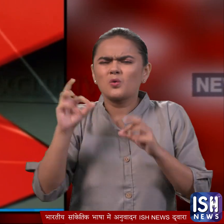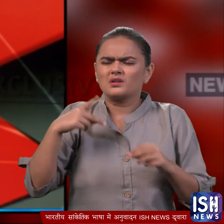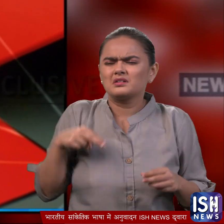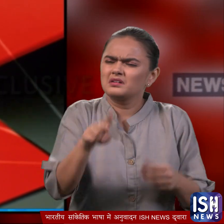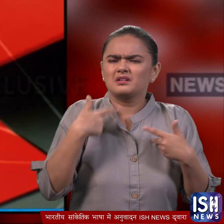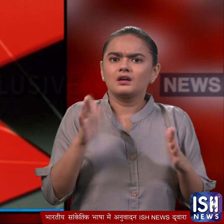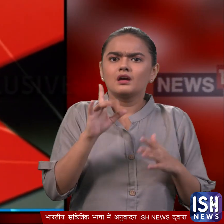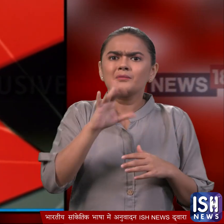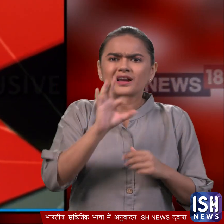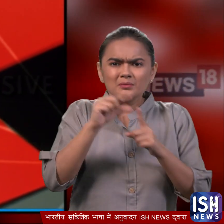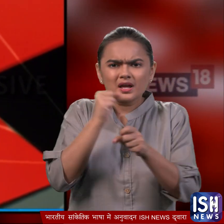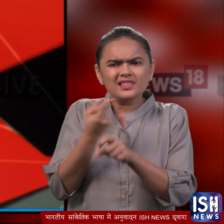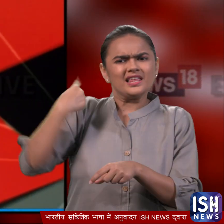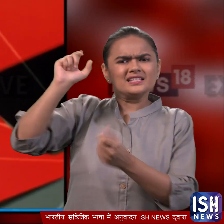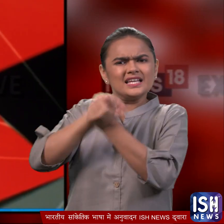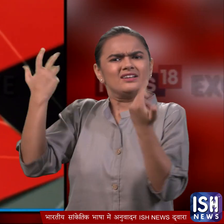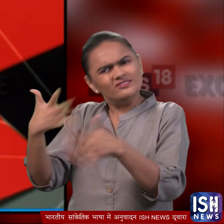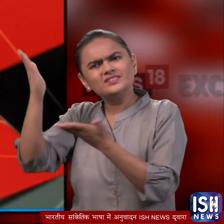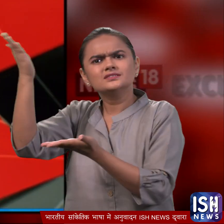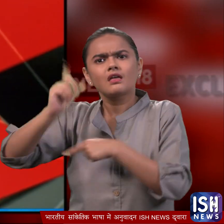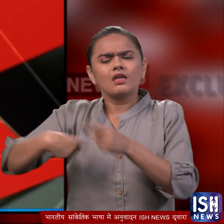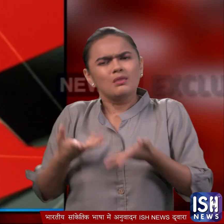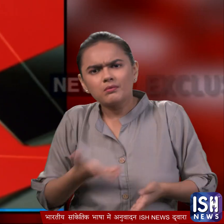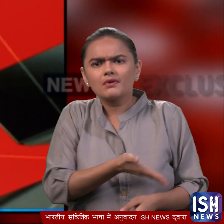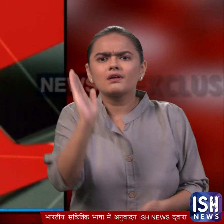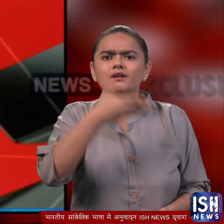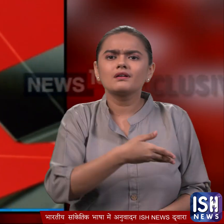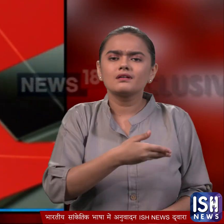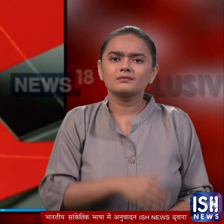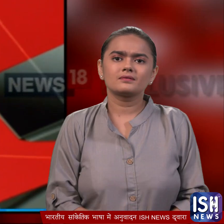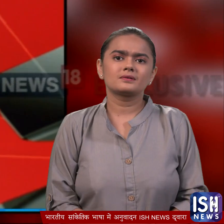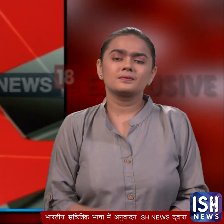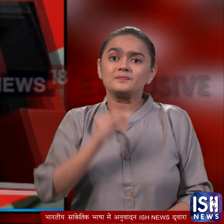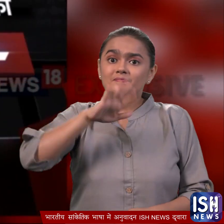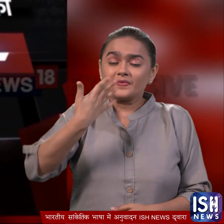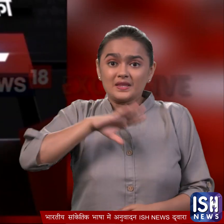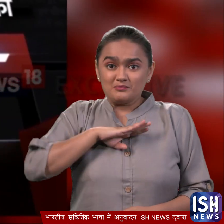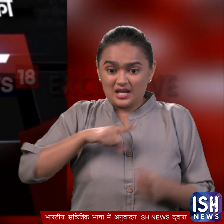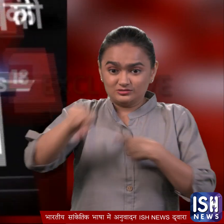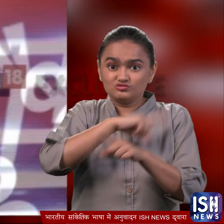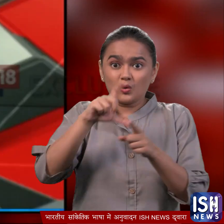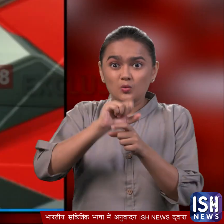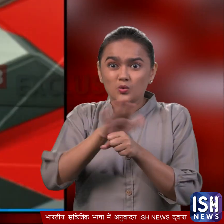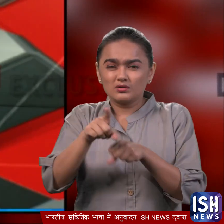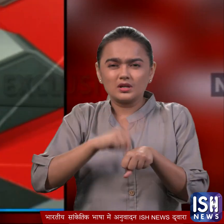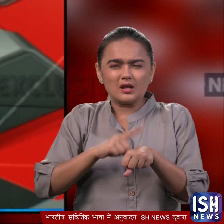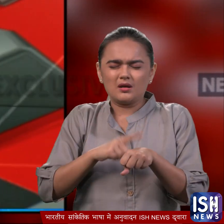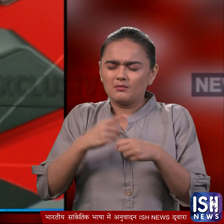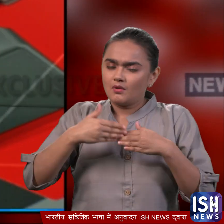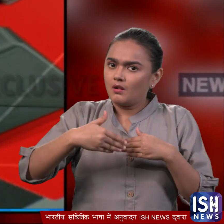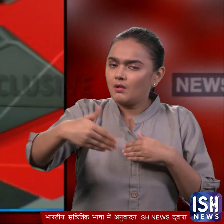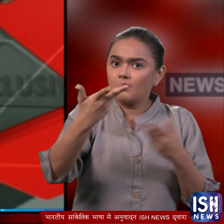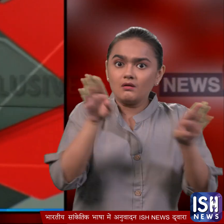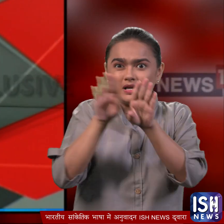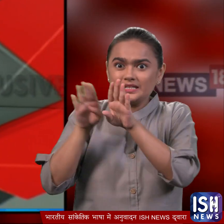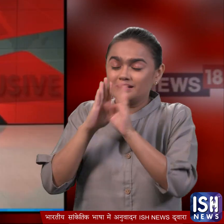को रिहा कर दिया गया तो अब पैदल मार्च की जरूरत नहीं है। हालांकि प्रियंका गांधी को एक दिन पहले ही रिहा किया जा चुका था। महाराष्ट्र में कोरोना की वजह